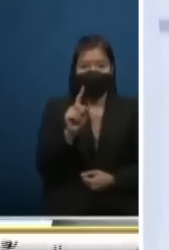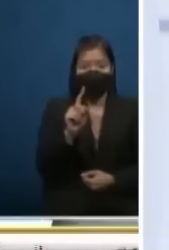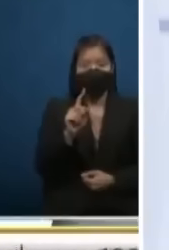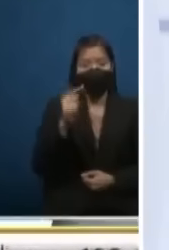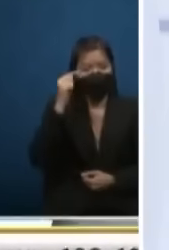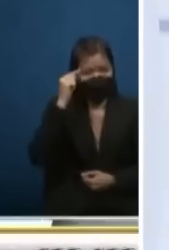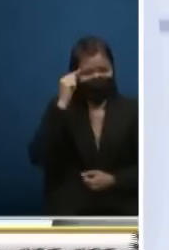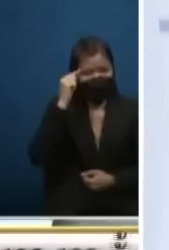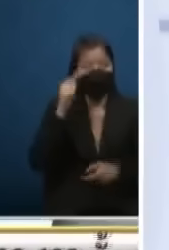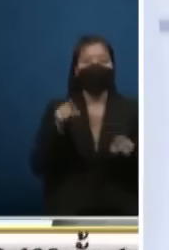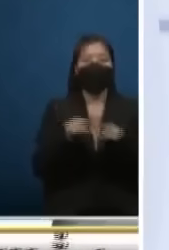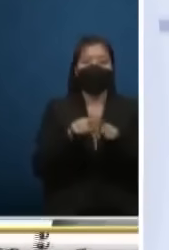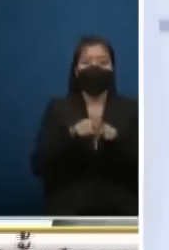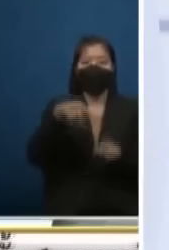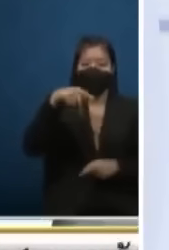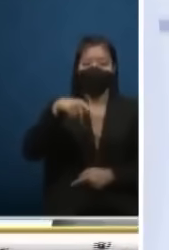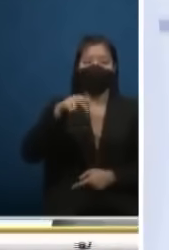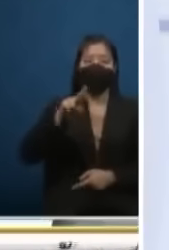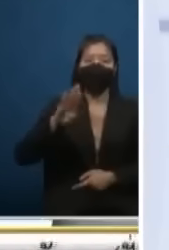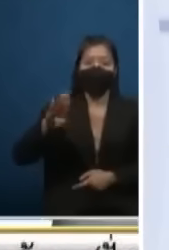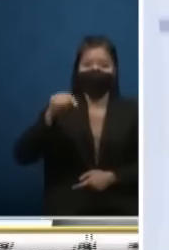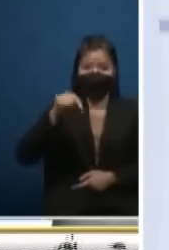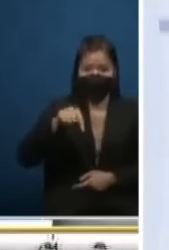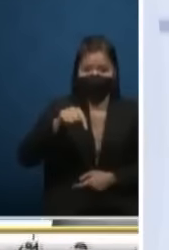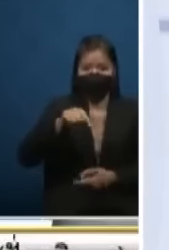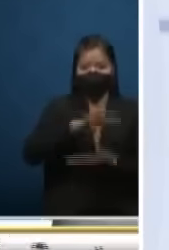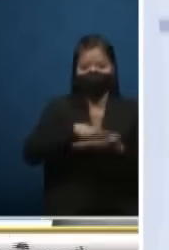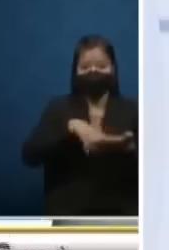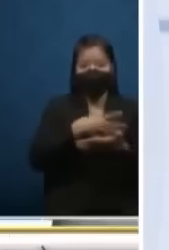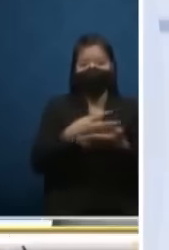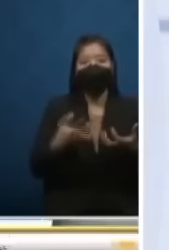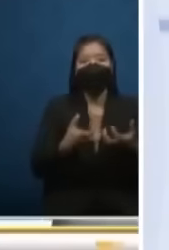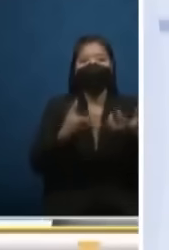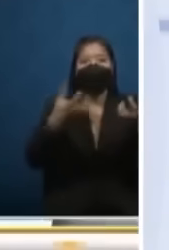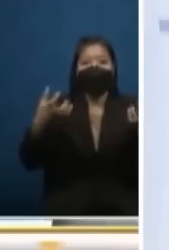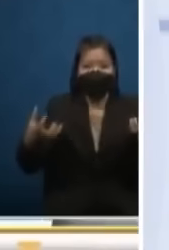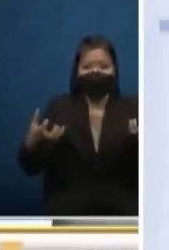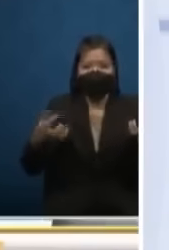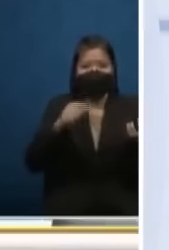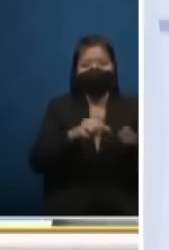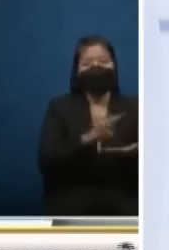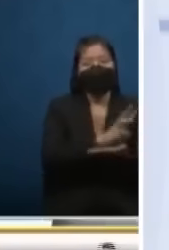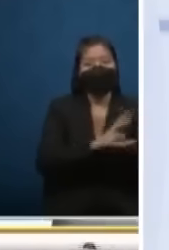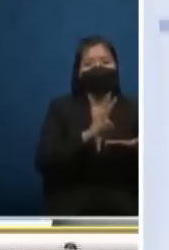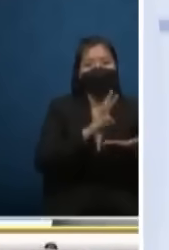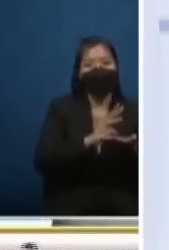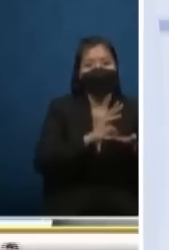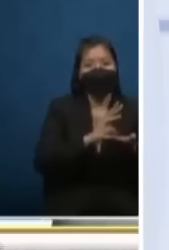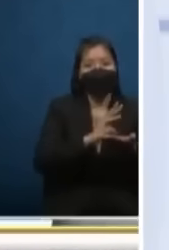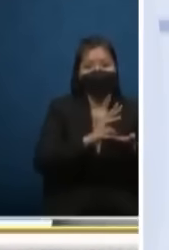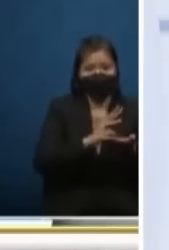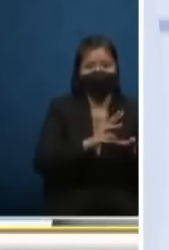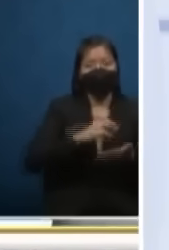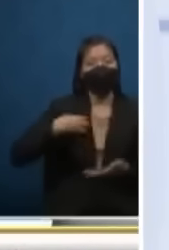าเหมือนเป็นการดิสเครดิตแล้วเพราะว่าสว.ไม่ให้คุณพิธาผ่านสภาใช่ไหม ใช่เหมือนมองว่าพอก้าวไกลเขาไม่